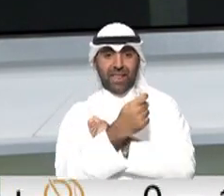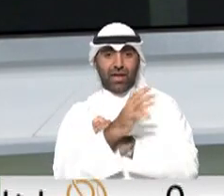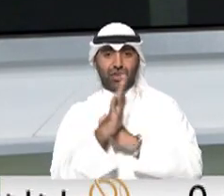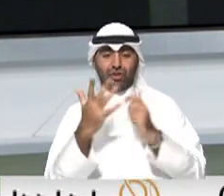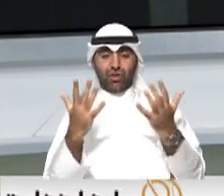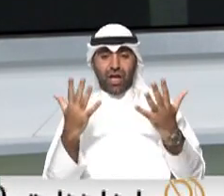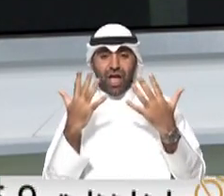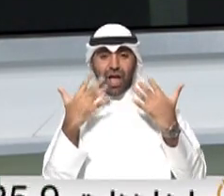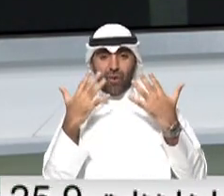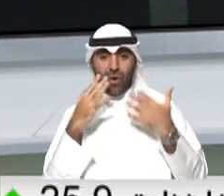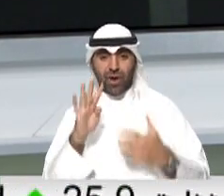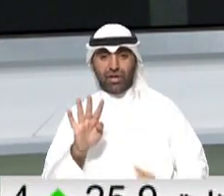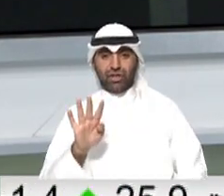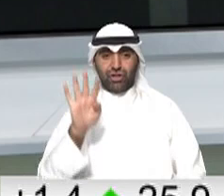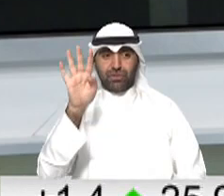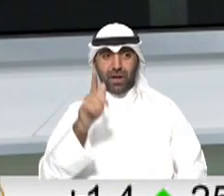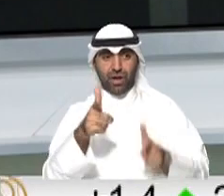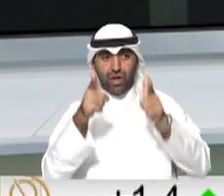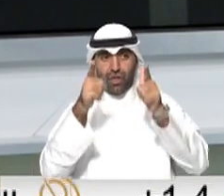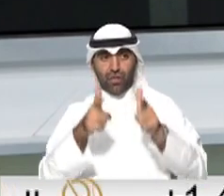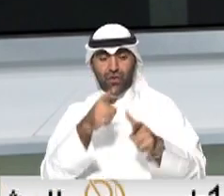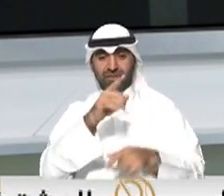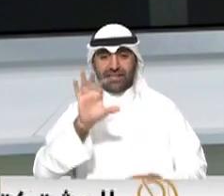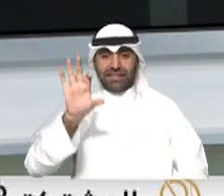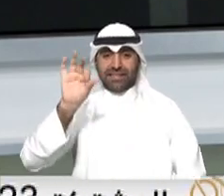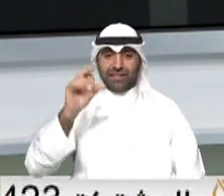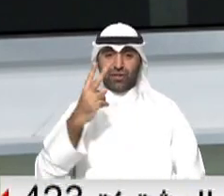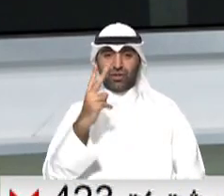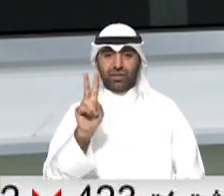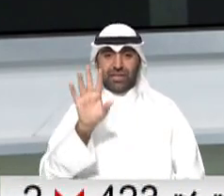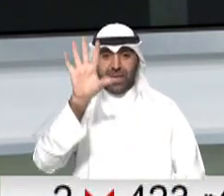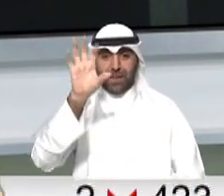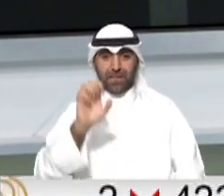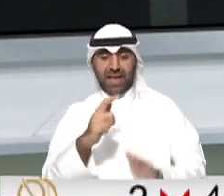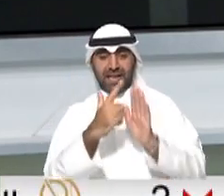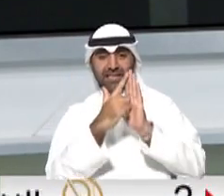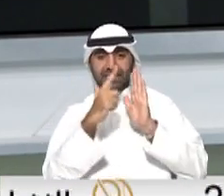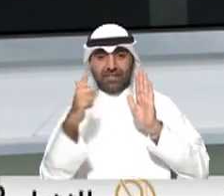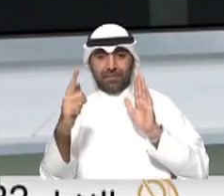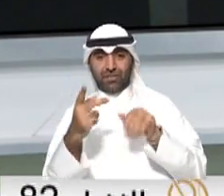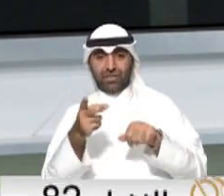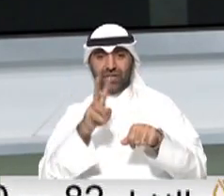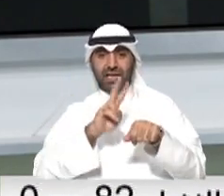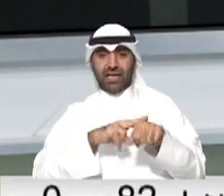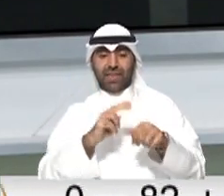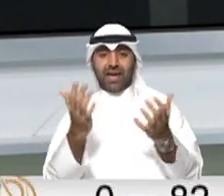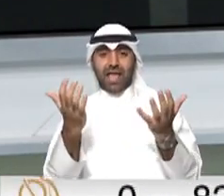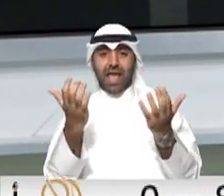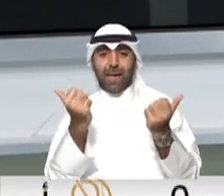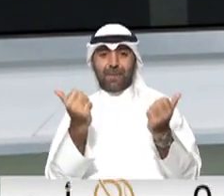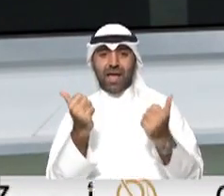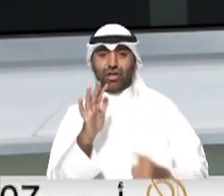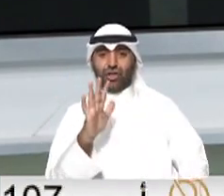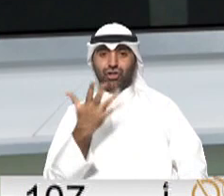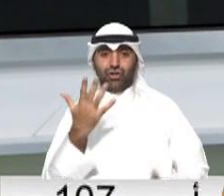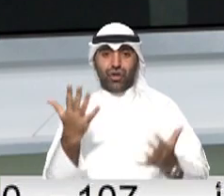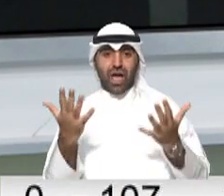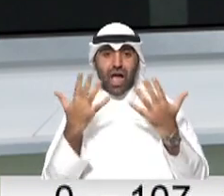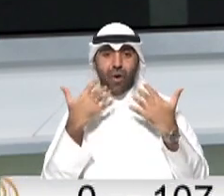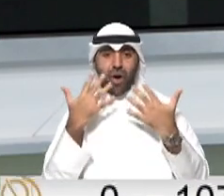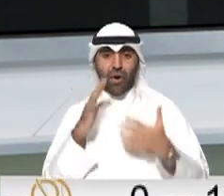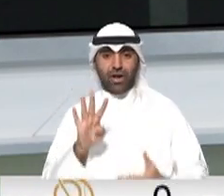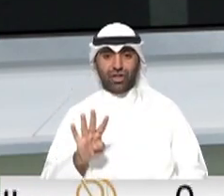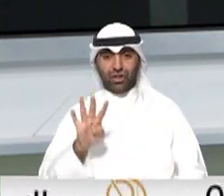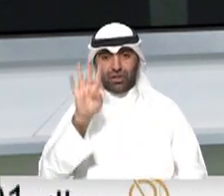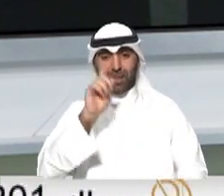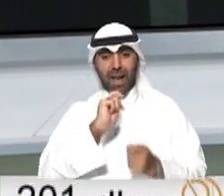درجة مئوية العظمى، الصغرى من 18 إلى 17 درجة مئوية. ابتداء من يوم الأربعاء تعاود يانا الرياح الشمالية الغربية وتقدم